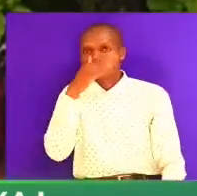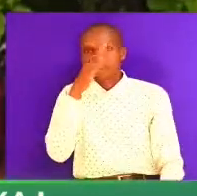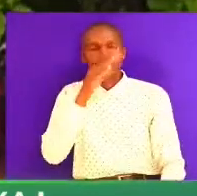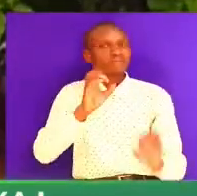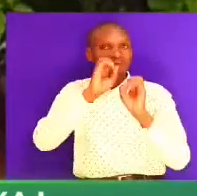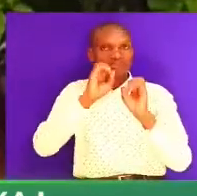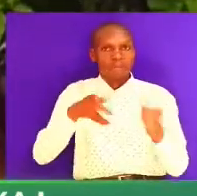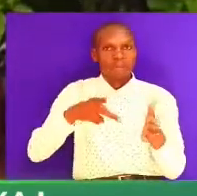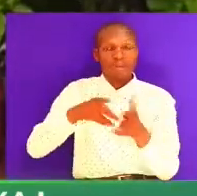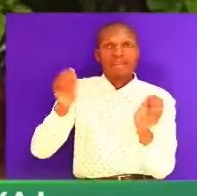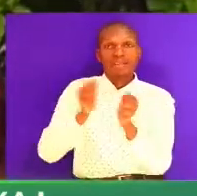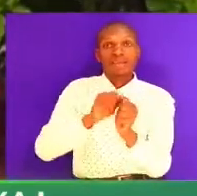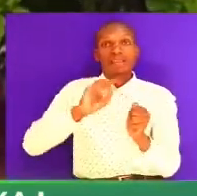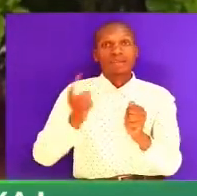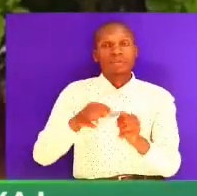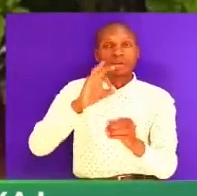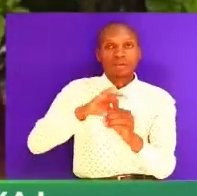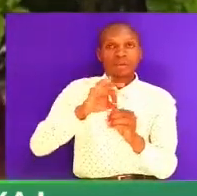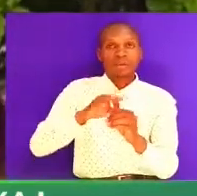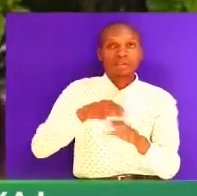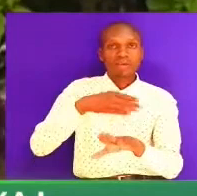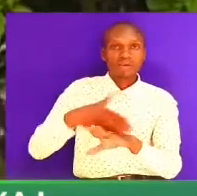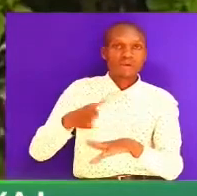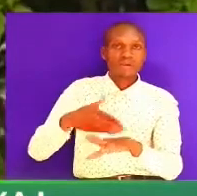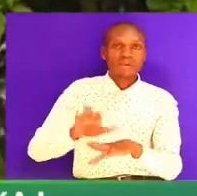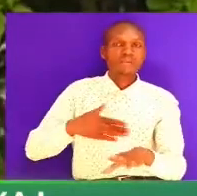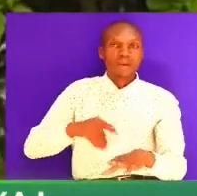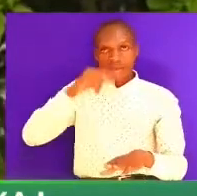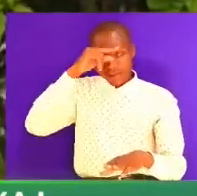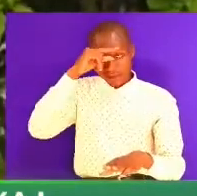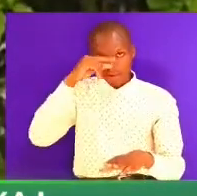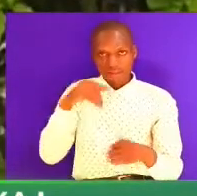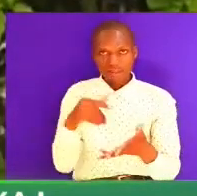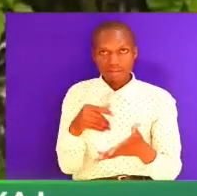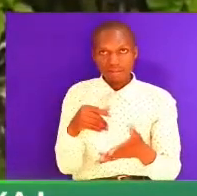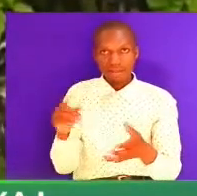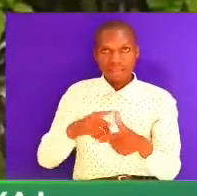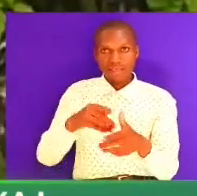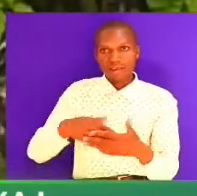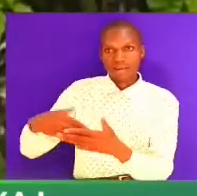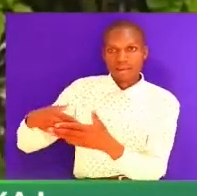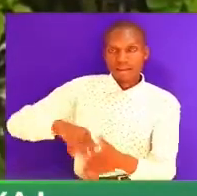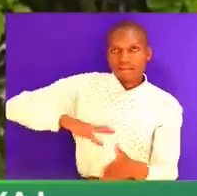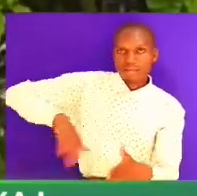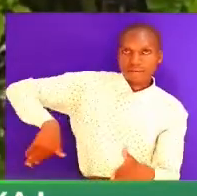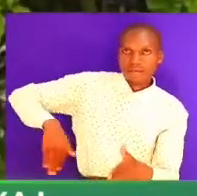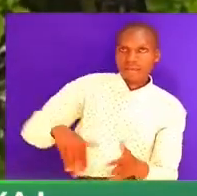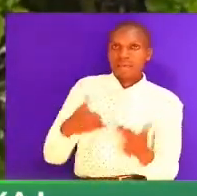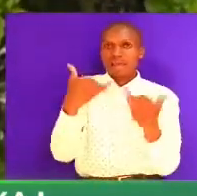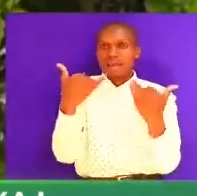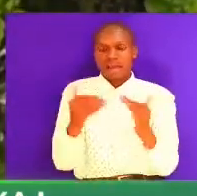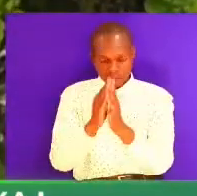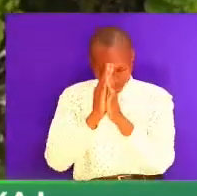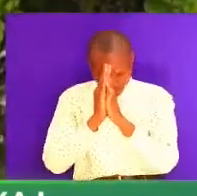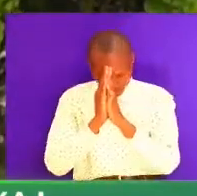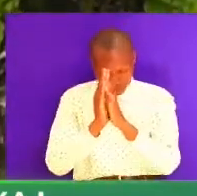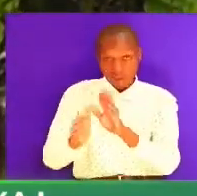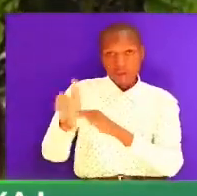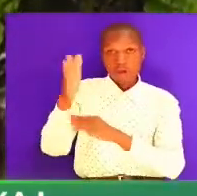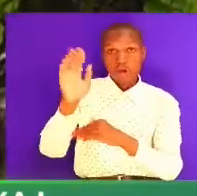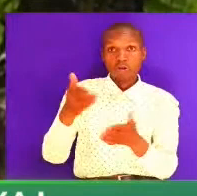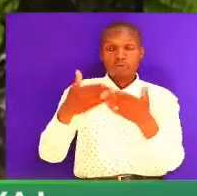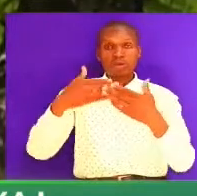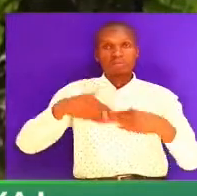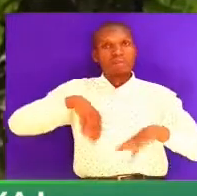kuciri bukomi, jiwa ke kurang tu gute. Zaria serikali itu hande tu ilani abana waitu mai. Iko ngo sabanya sai ato